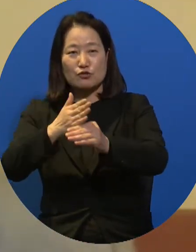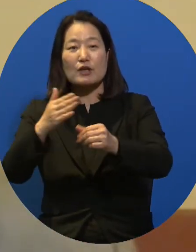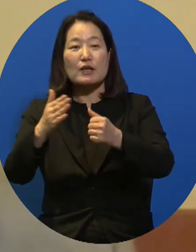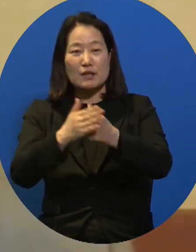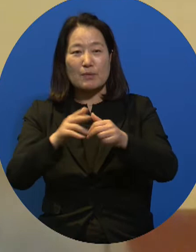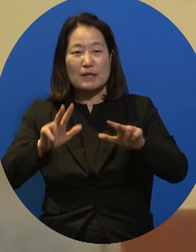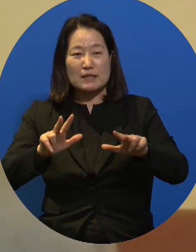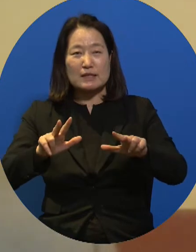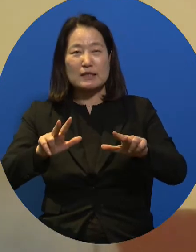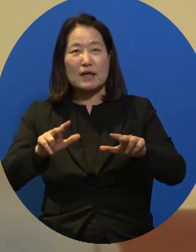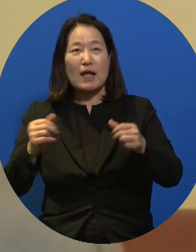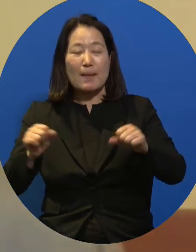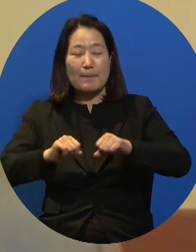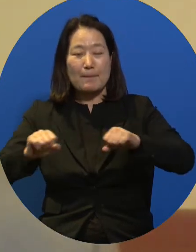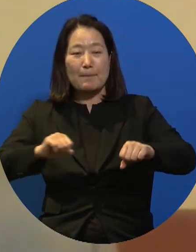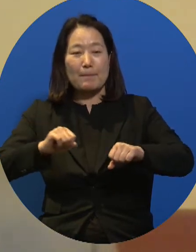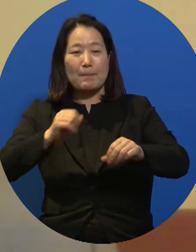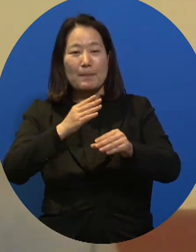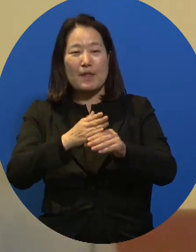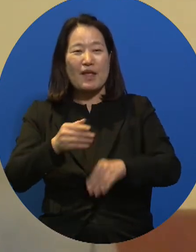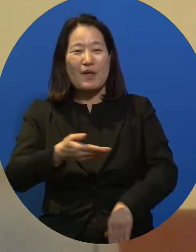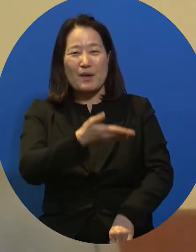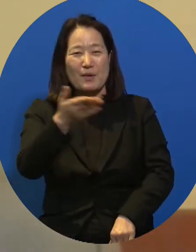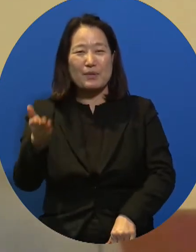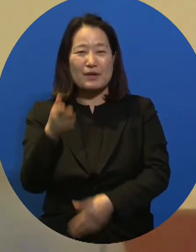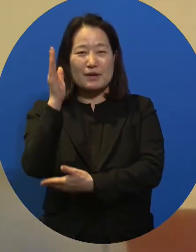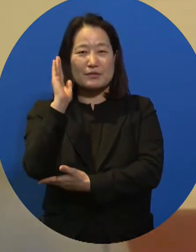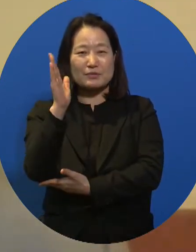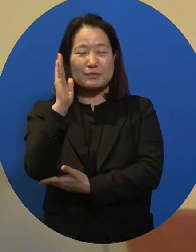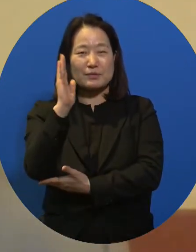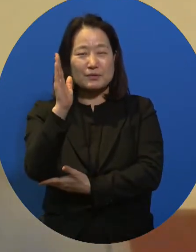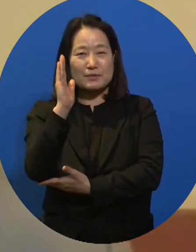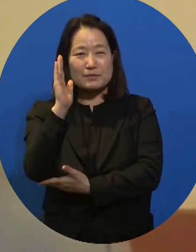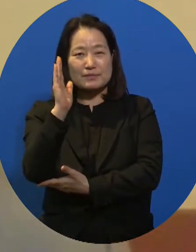중에 있는 가운데 제가 이렇게 시간을 내어서